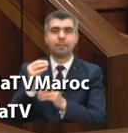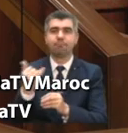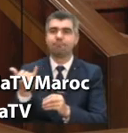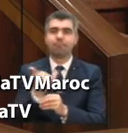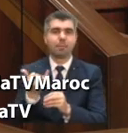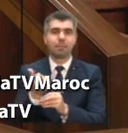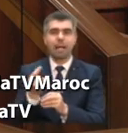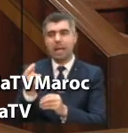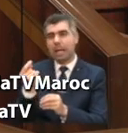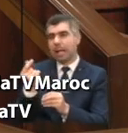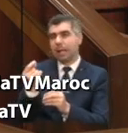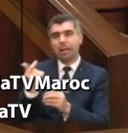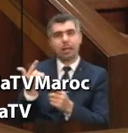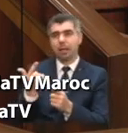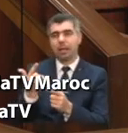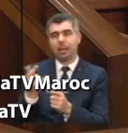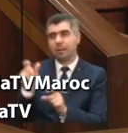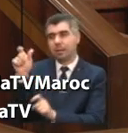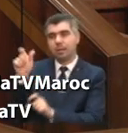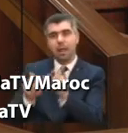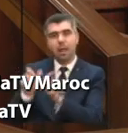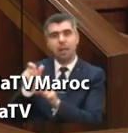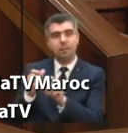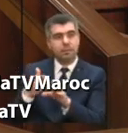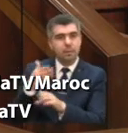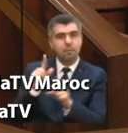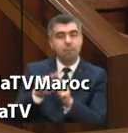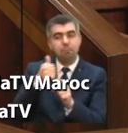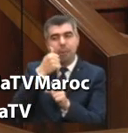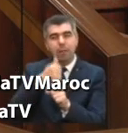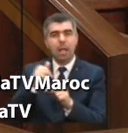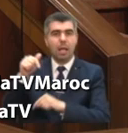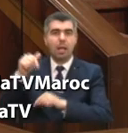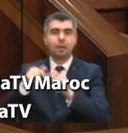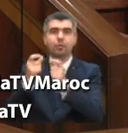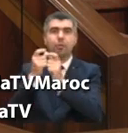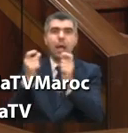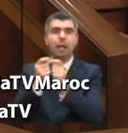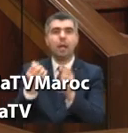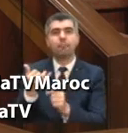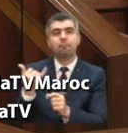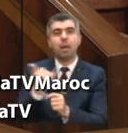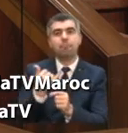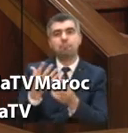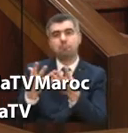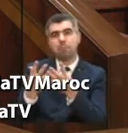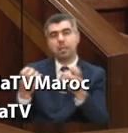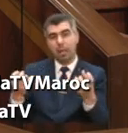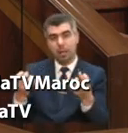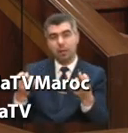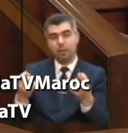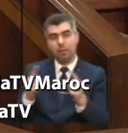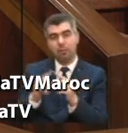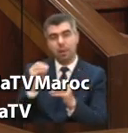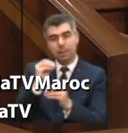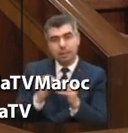من أجل الوقوف على الاختلالات اللي تديرها المقاولات في القطاع الخاص، وخاصة قوية هذه الشبكة بخلق مناصب